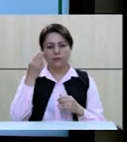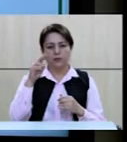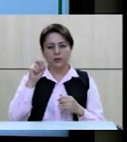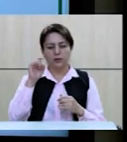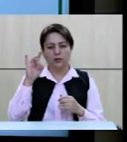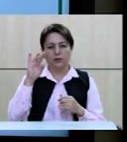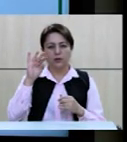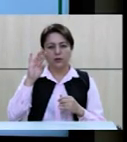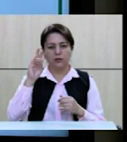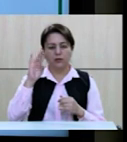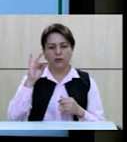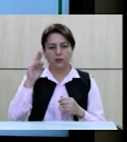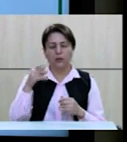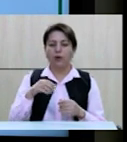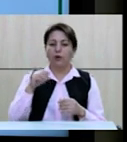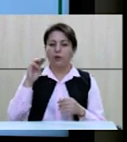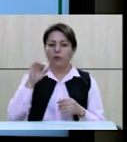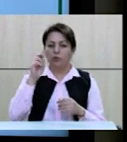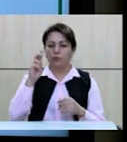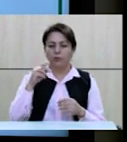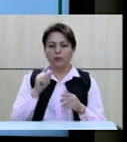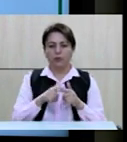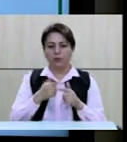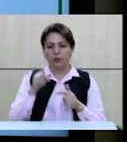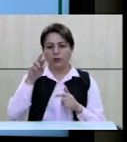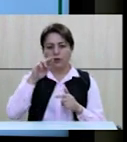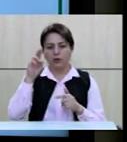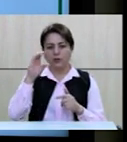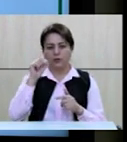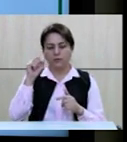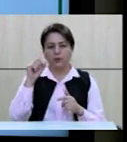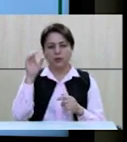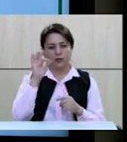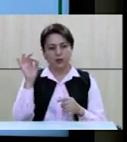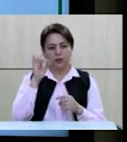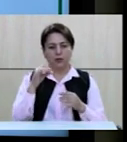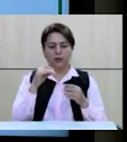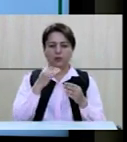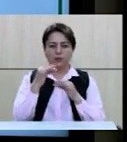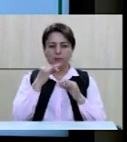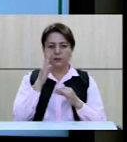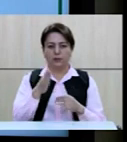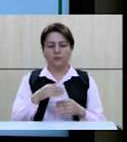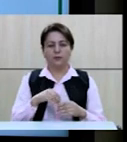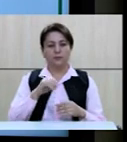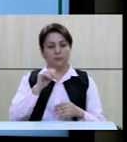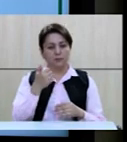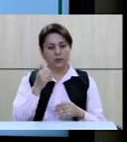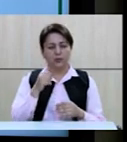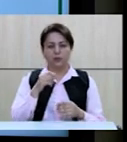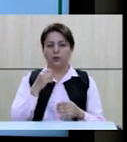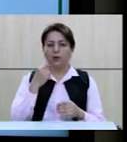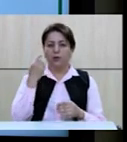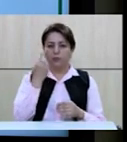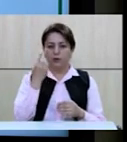tub yoki yasamaligi haqida ham ma'lumotga ega bo'lamiz. Keling, dastlab birinchi topshiriqqa